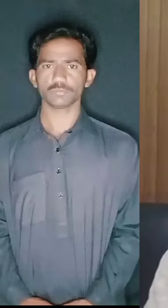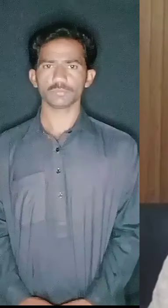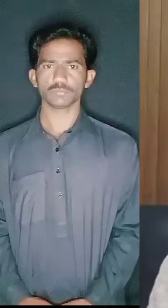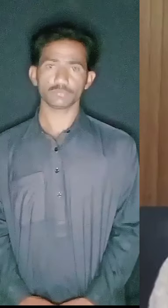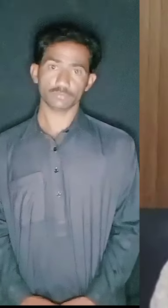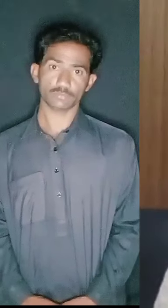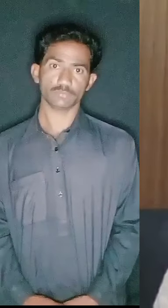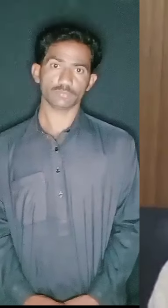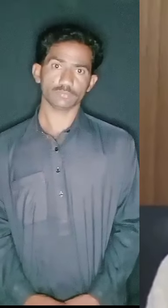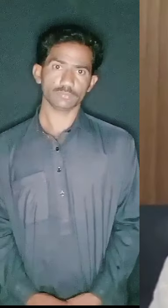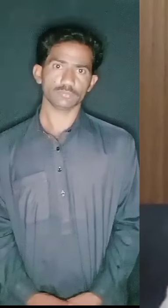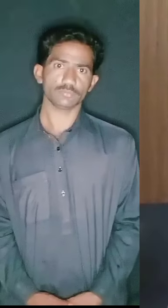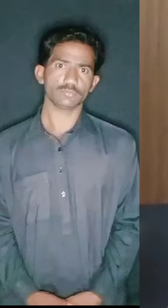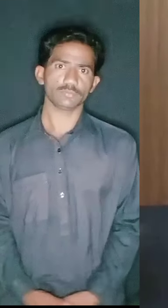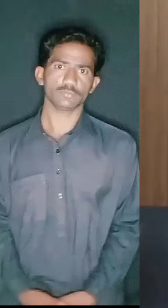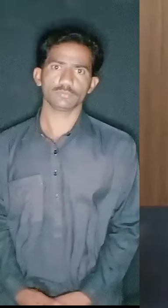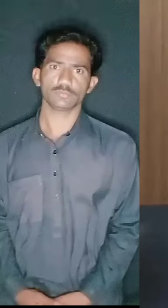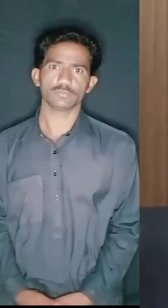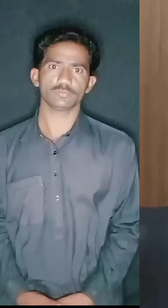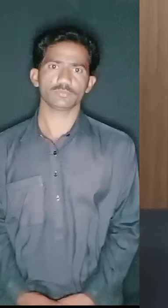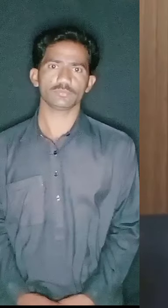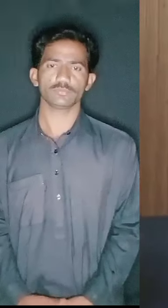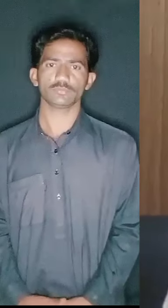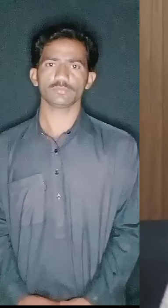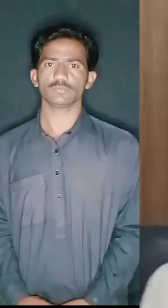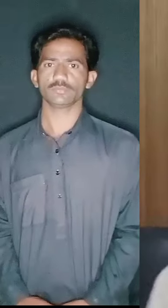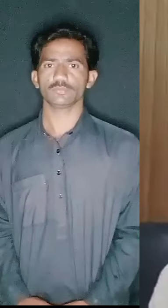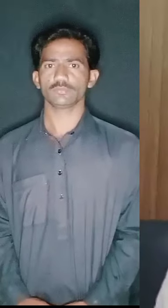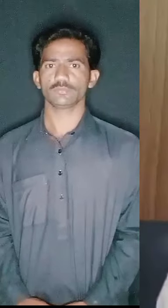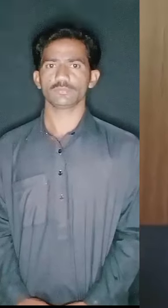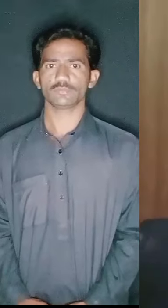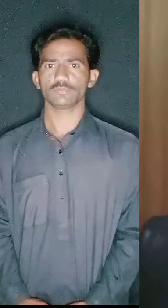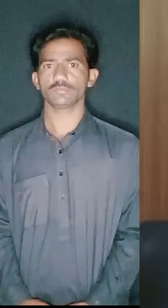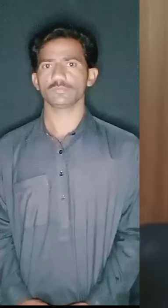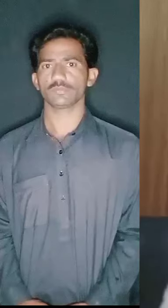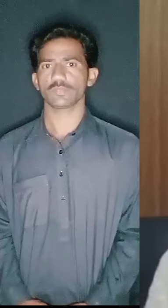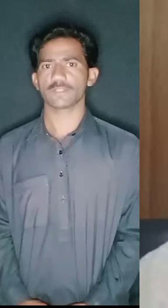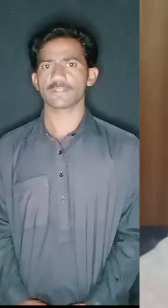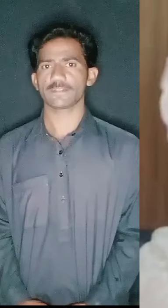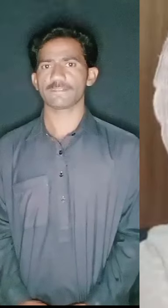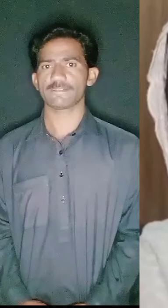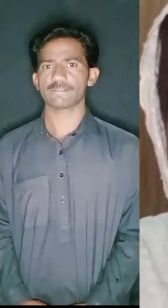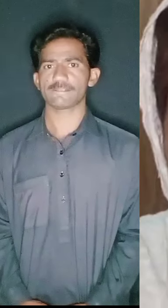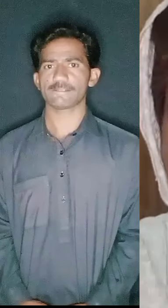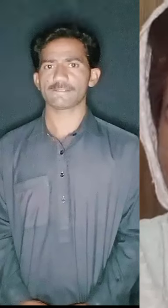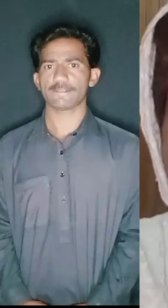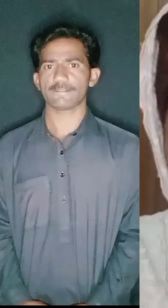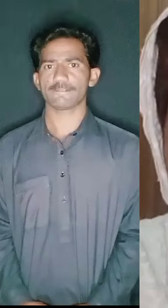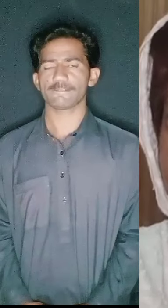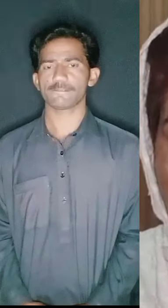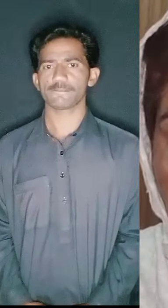बहन को छोड़ने आता रहता था। अच्छा, उधर हुई थी मुलाकात। कहाँ, कितने साल पहले कह रही है मुलाकात हुई थी आपके से?